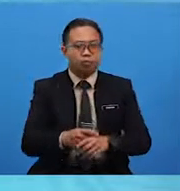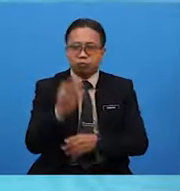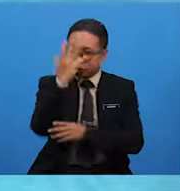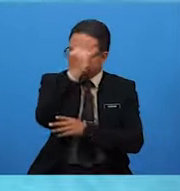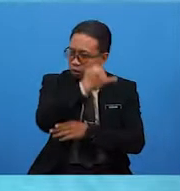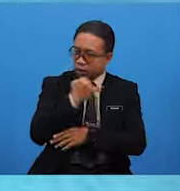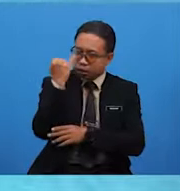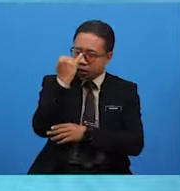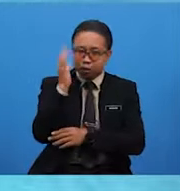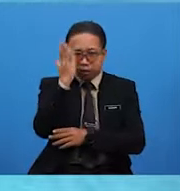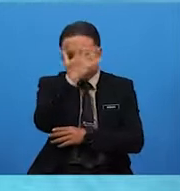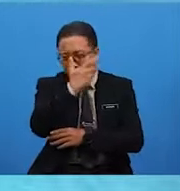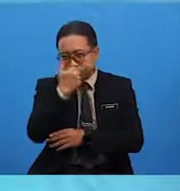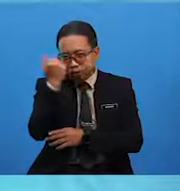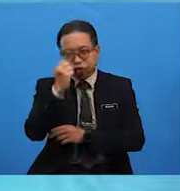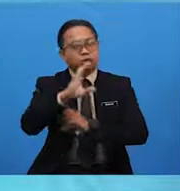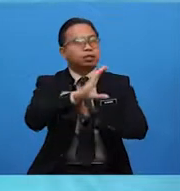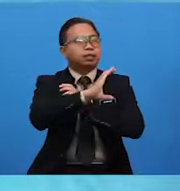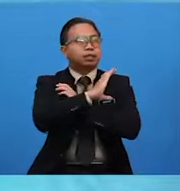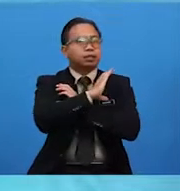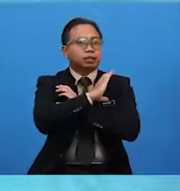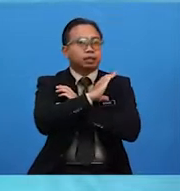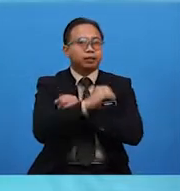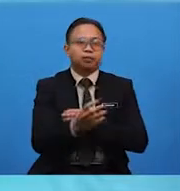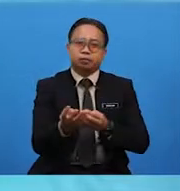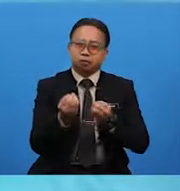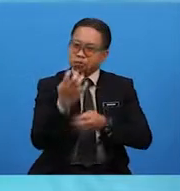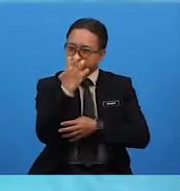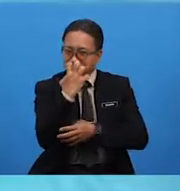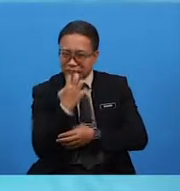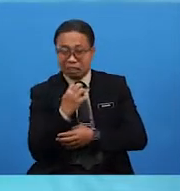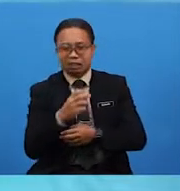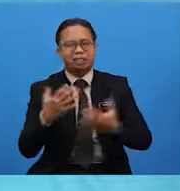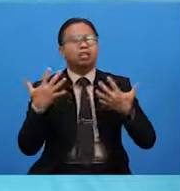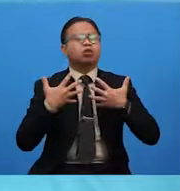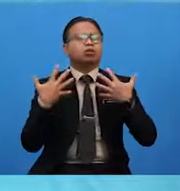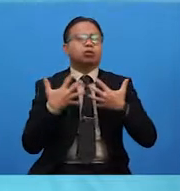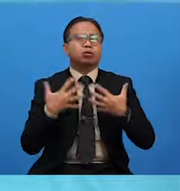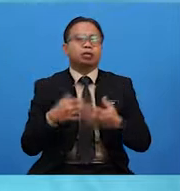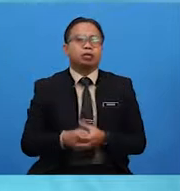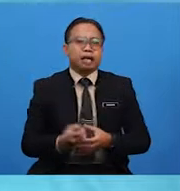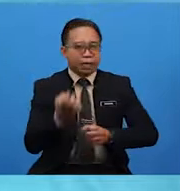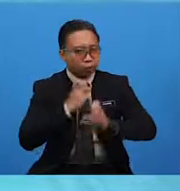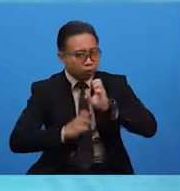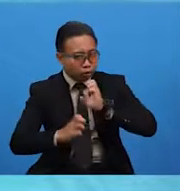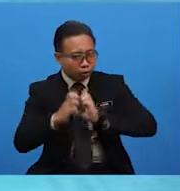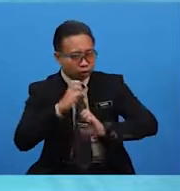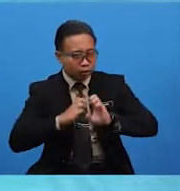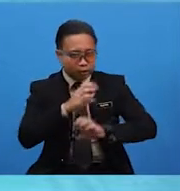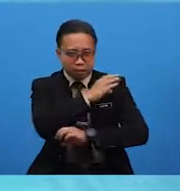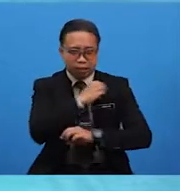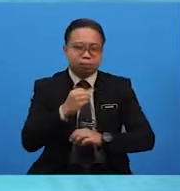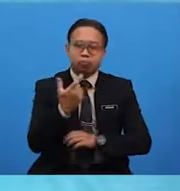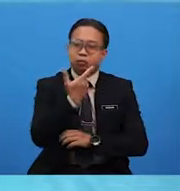kecantikan percintaan kemarahan ketakutan emosional